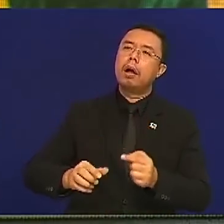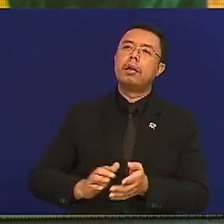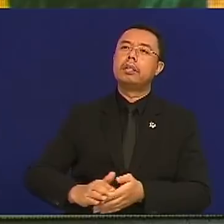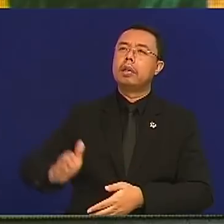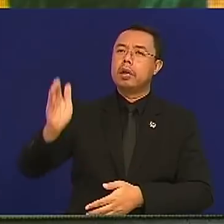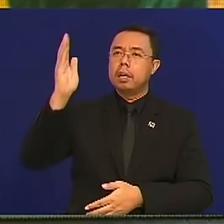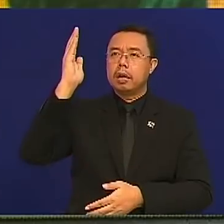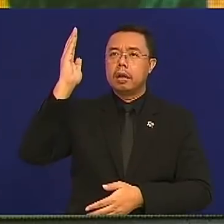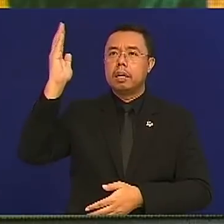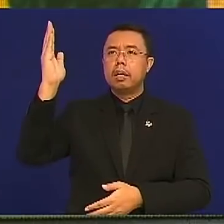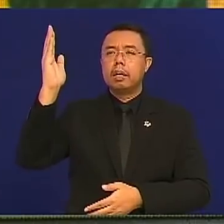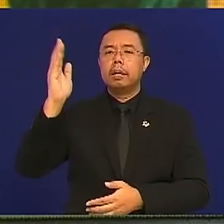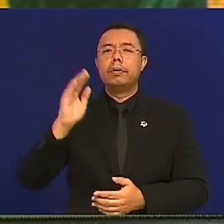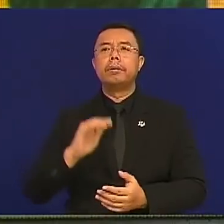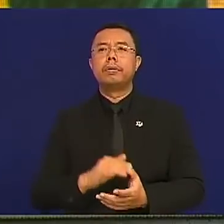kepadanya